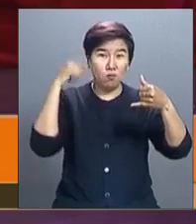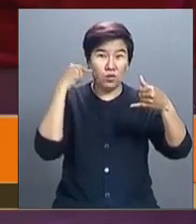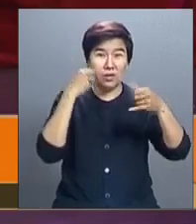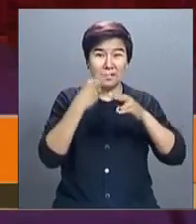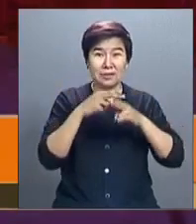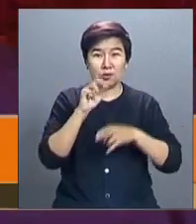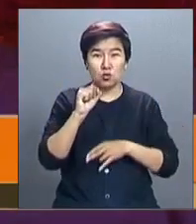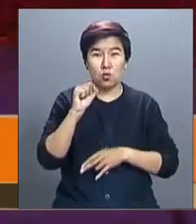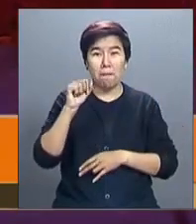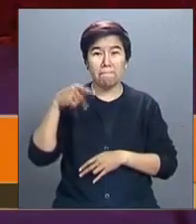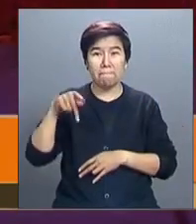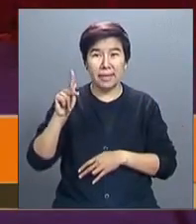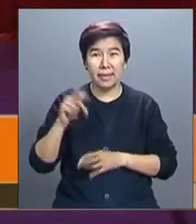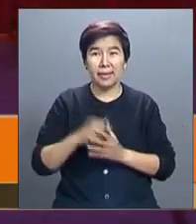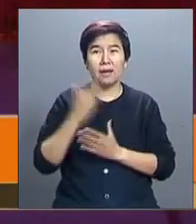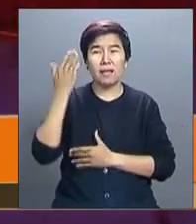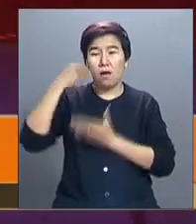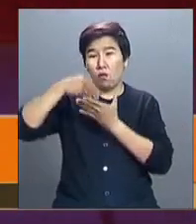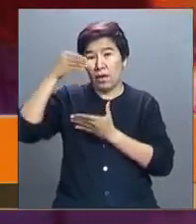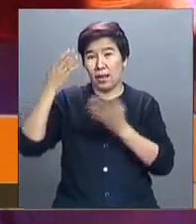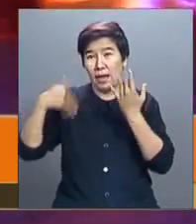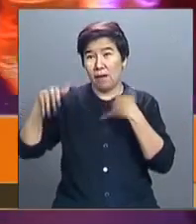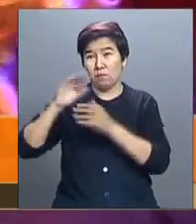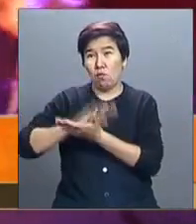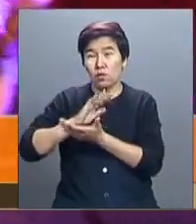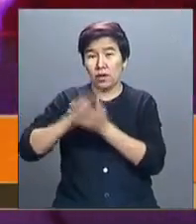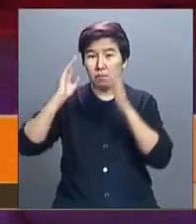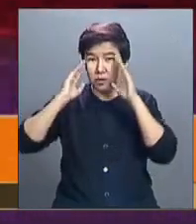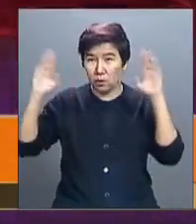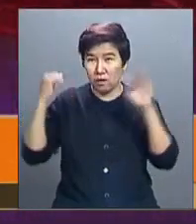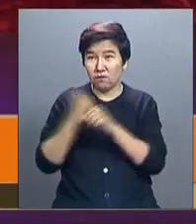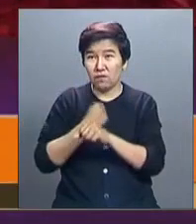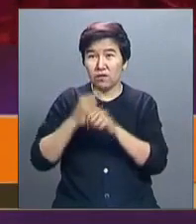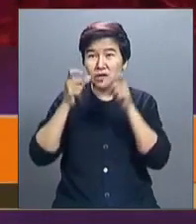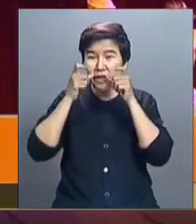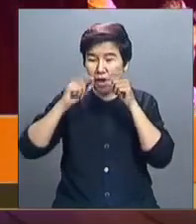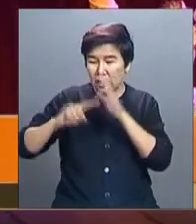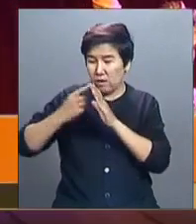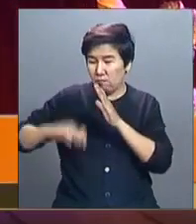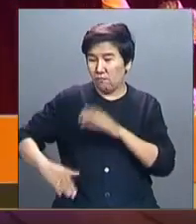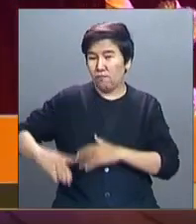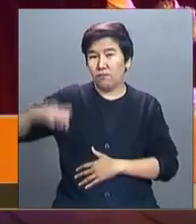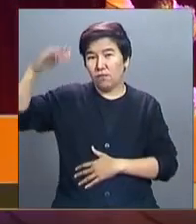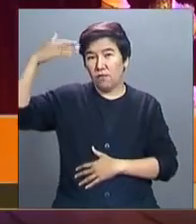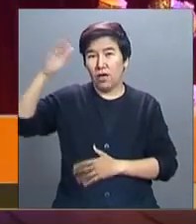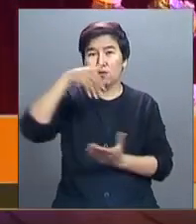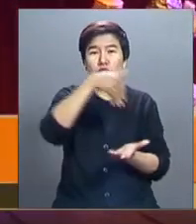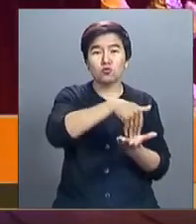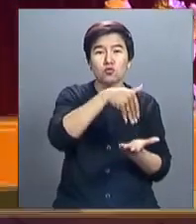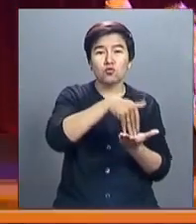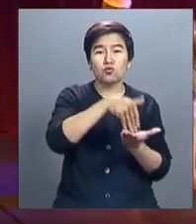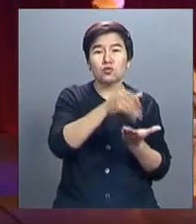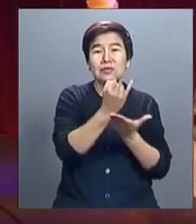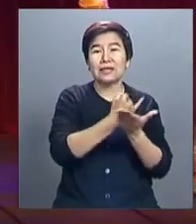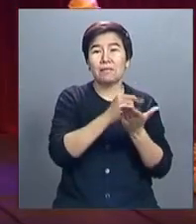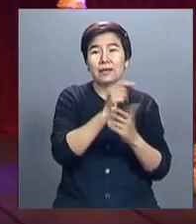รรณน้อยปุกอดีตนักเรียนนาฏศิลป์ที่มีประสบการณ์ฝึกโขนตัวยักษ์มาตั้งแต่เริ่มเรียนโขนที่ศูนย์ศิลปะการแสดงสถาบันคึก